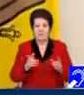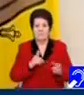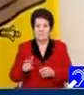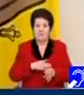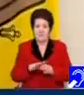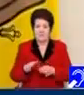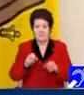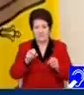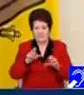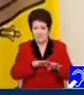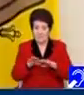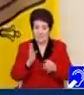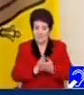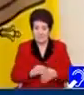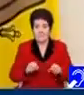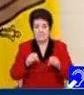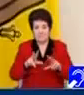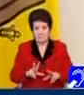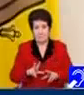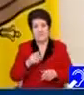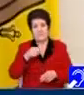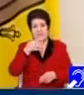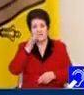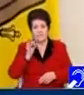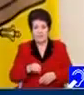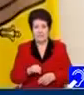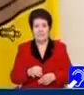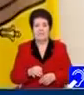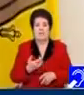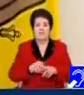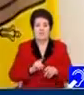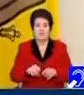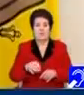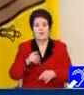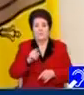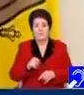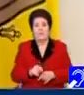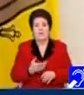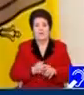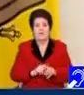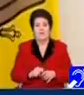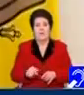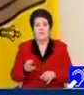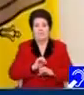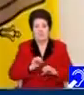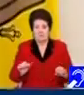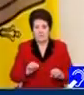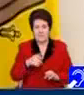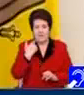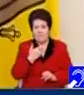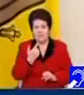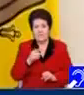de profesionalism, de experiență și sunt sigur că prin eficiență, profesionalism și devotament față de